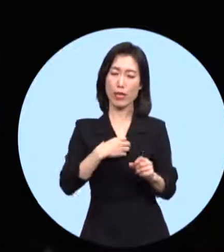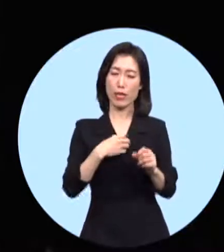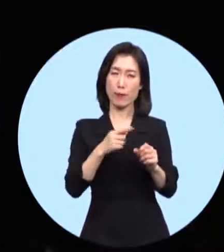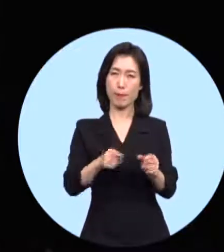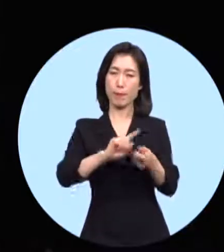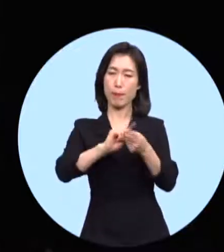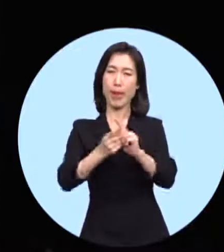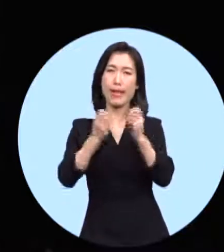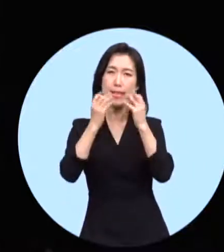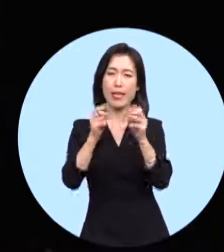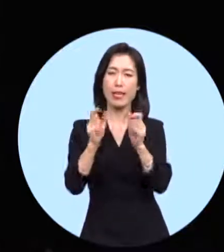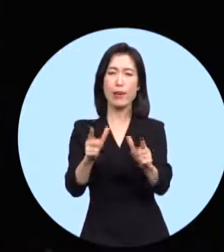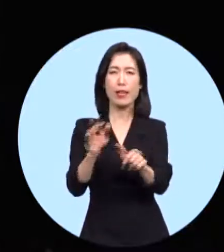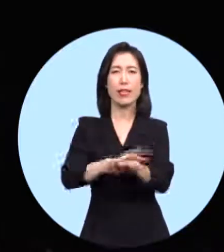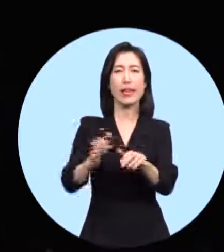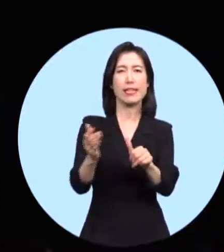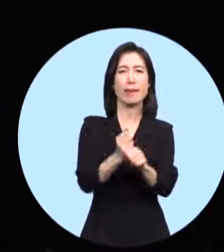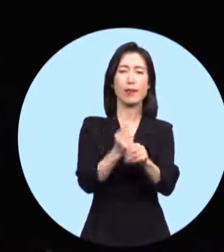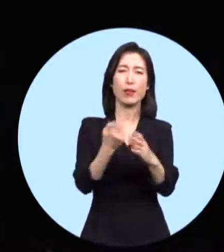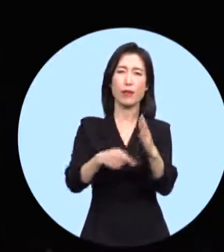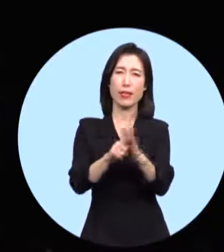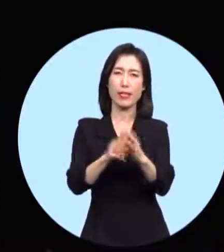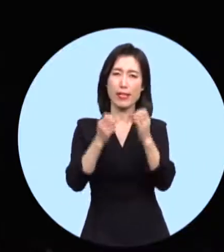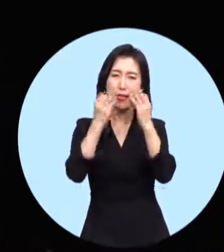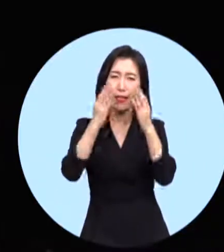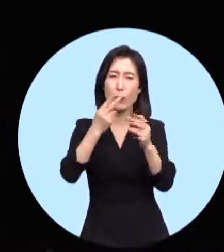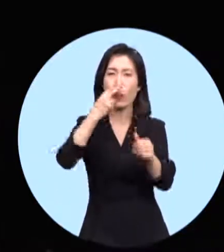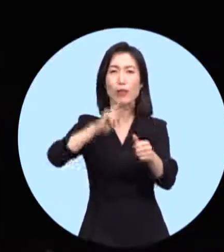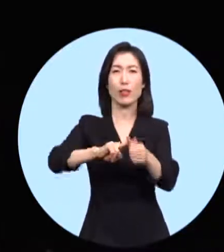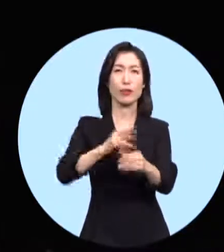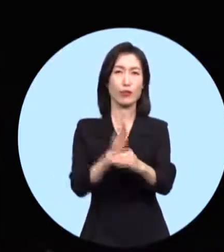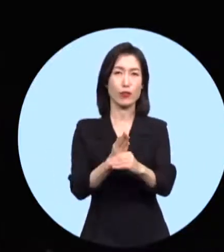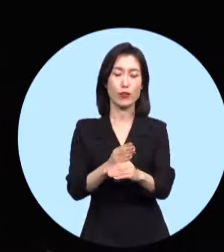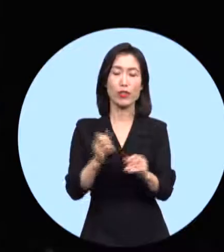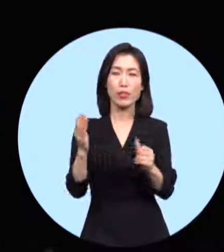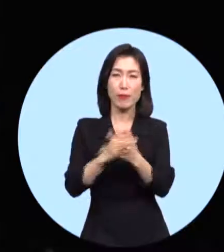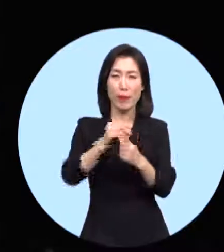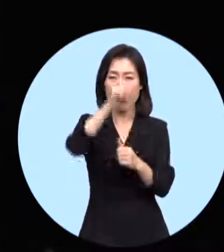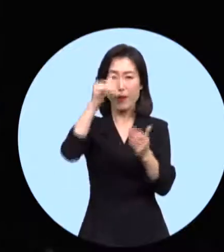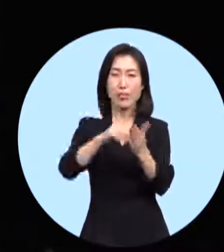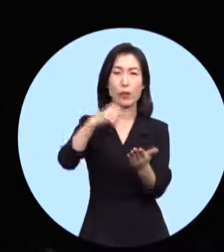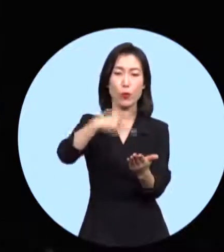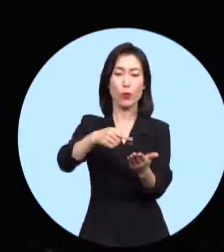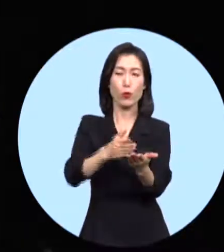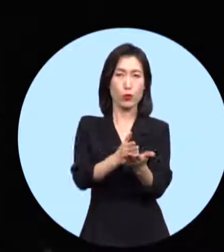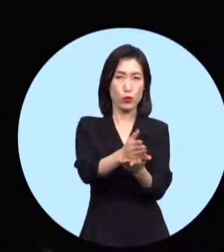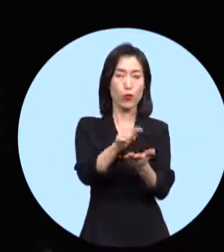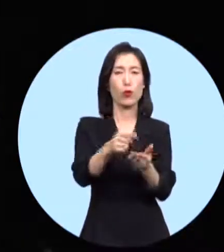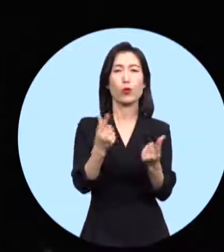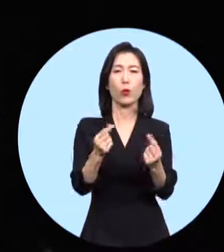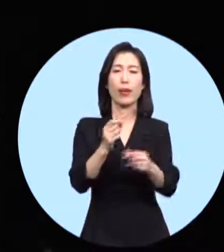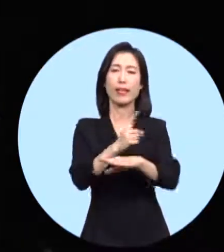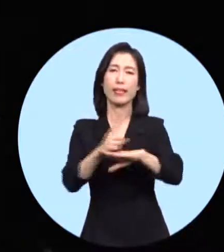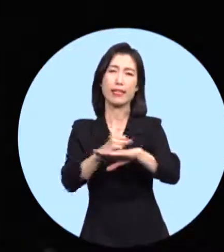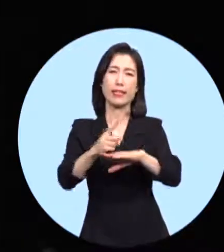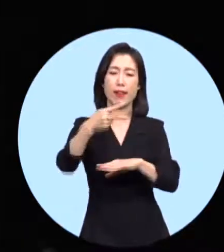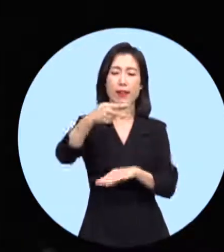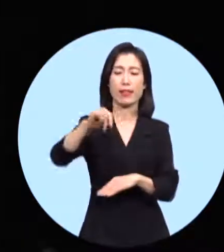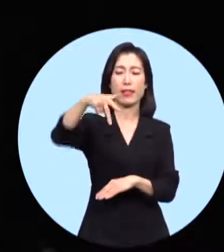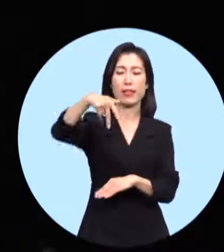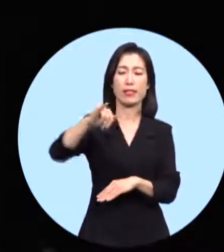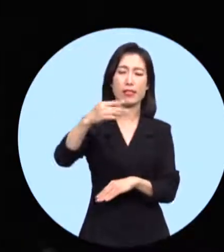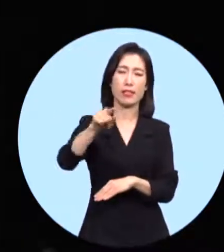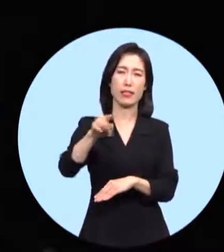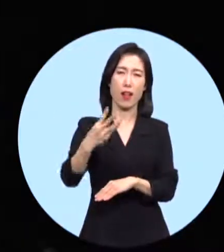위한 대전환을 시도하고 있습니다. 평생교육 분야에서도 디지털 전환을 앞당겨